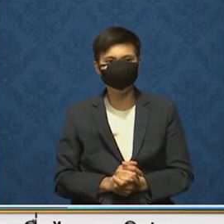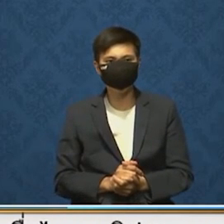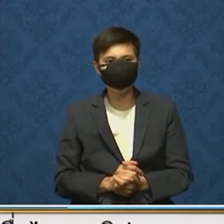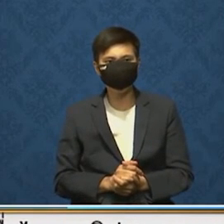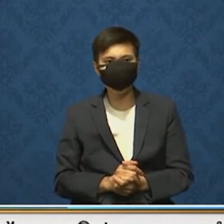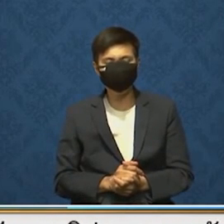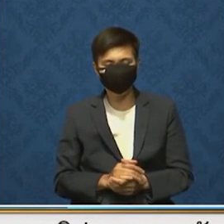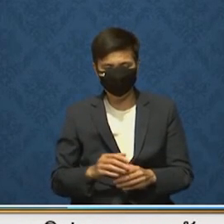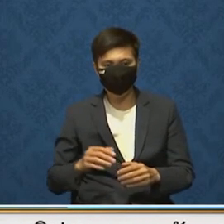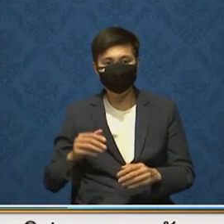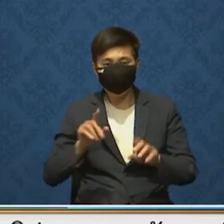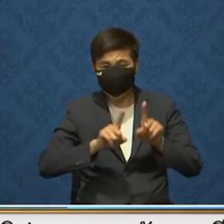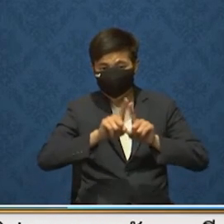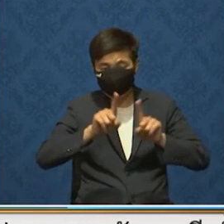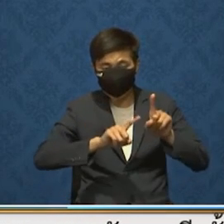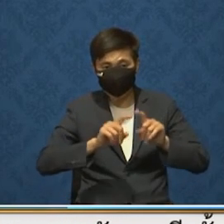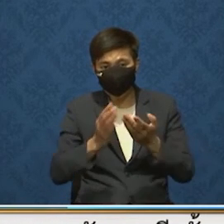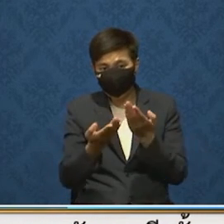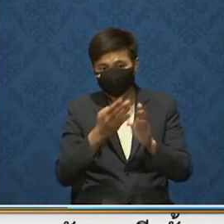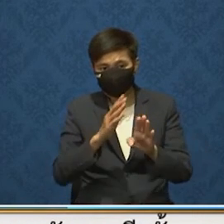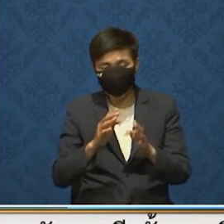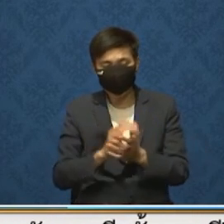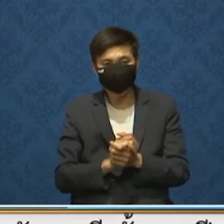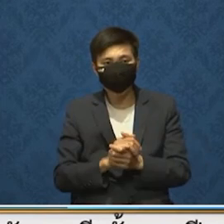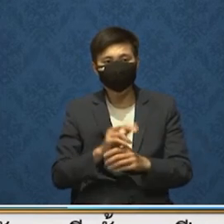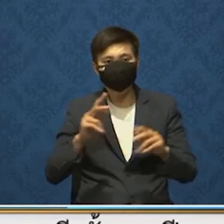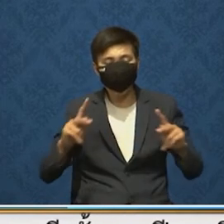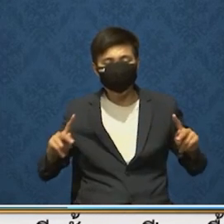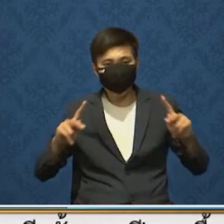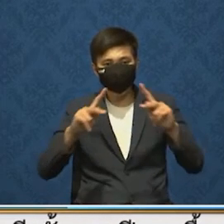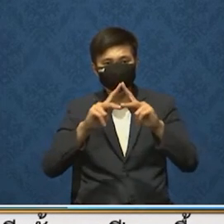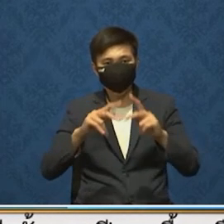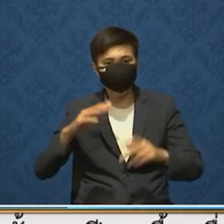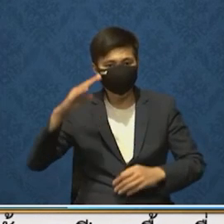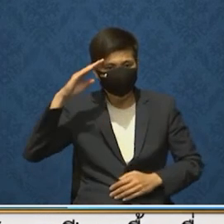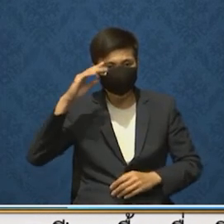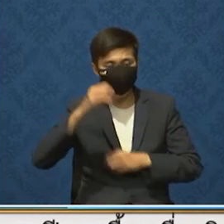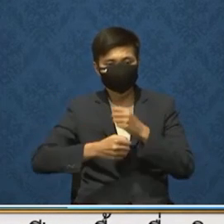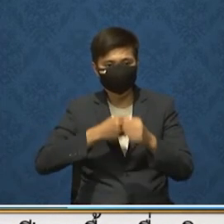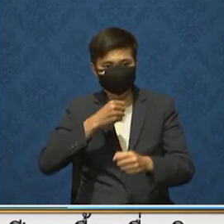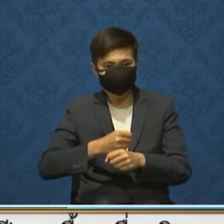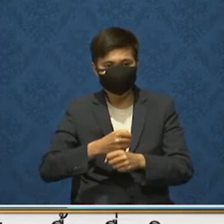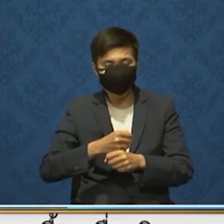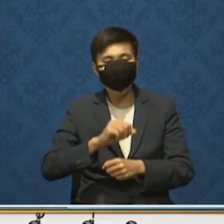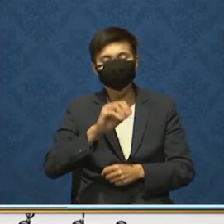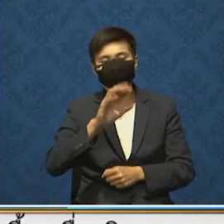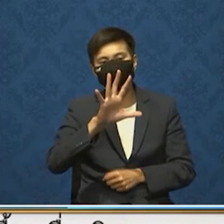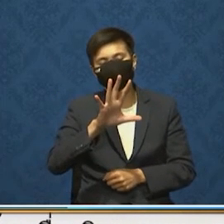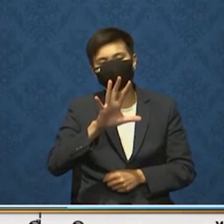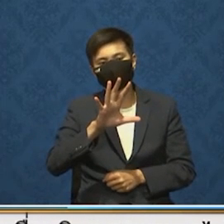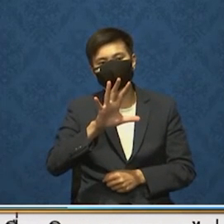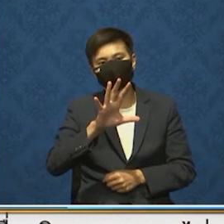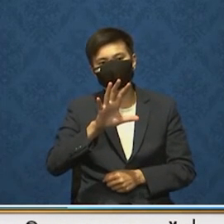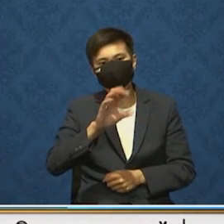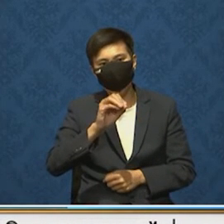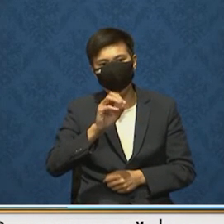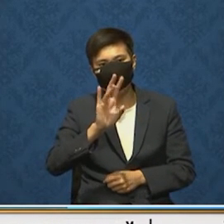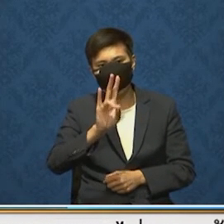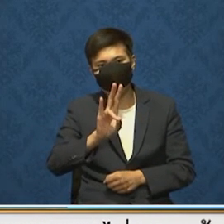ความวคงของมนุษย์เปรีบเทีบกับงบกระสวงกระหม แต่ปี 5,7-6 ห้าสมัยคประยุติ